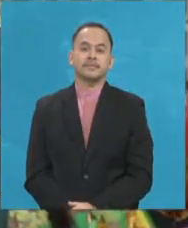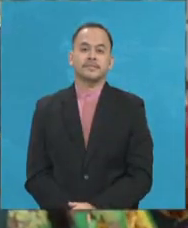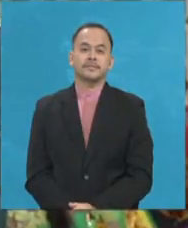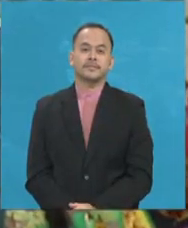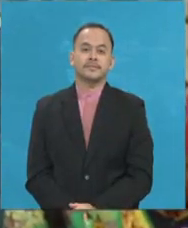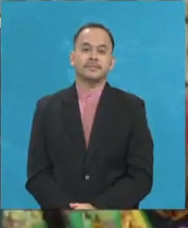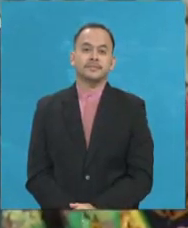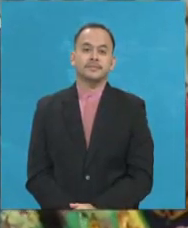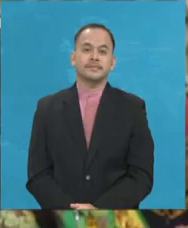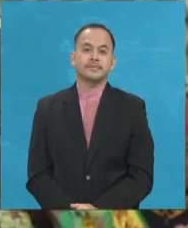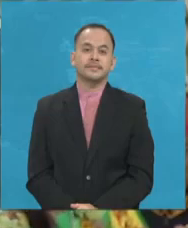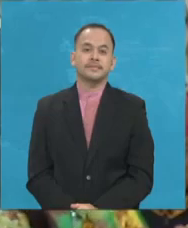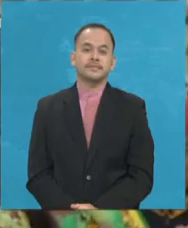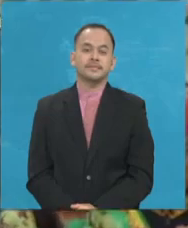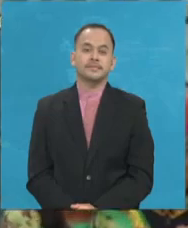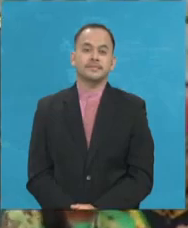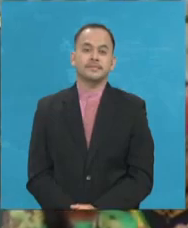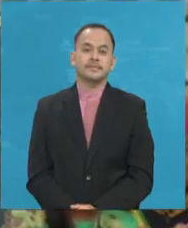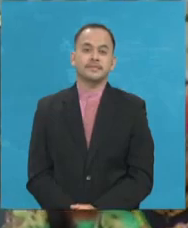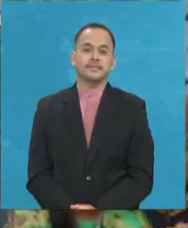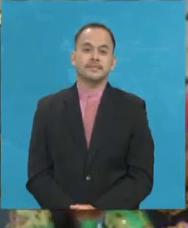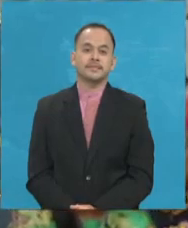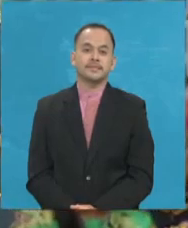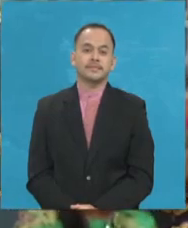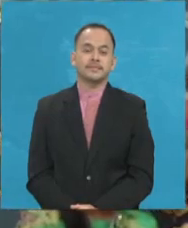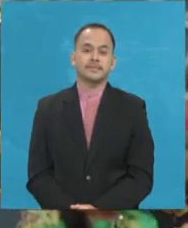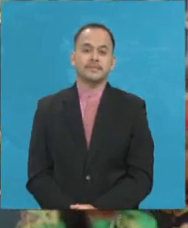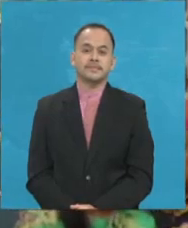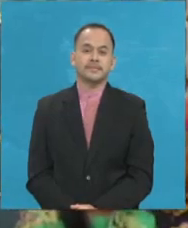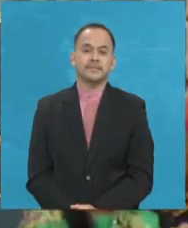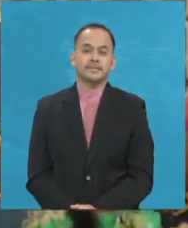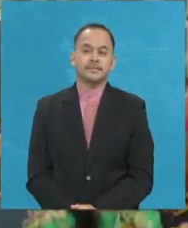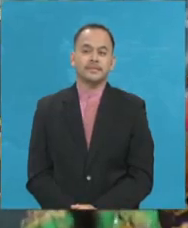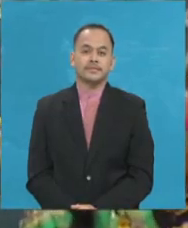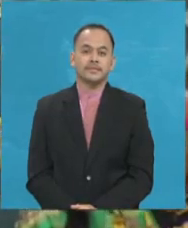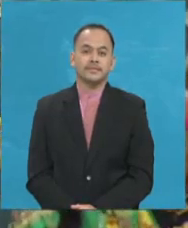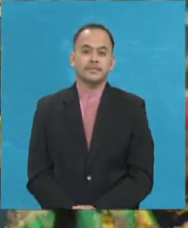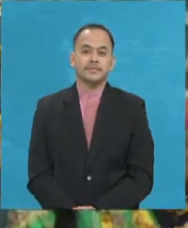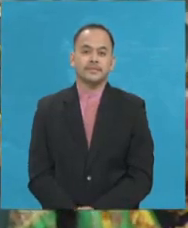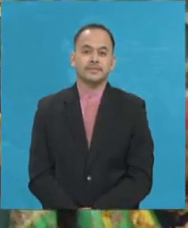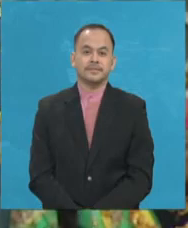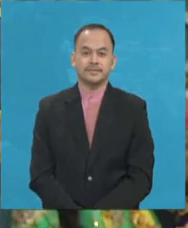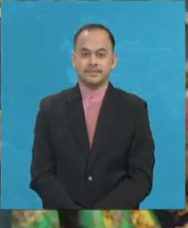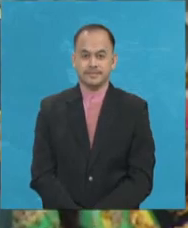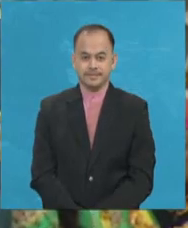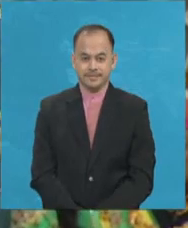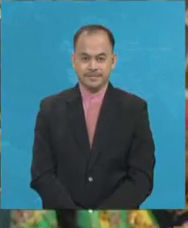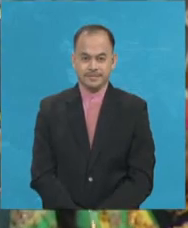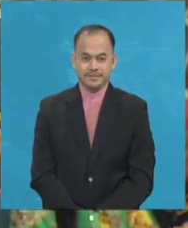hai hai the lounge hai